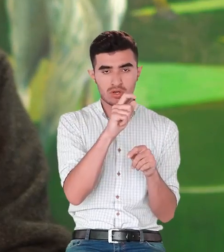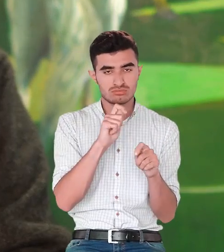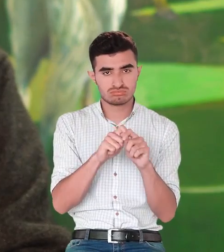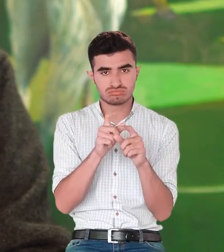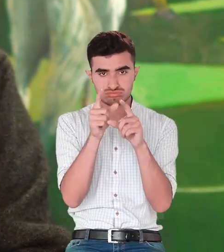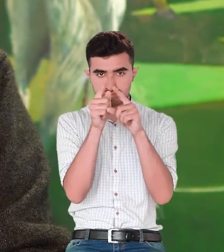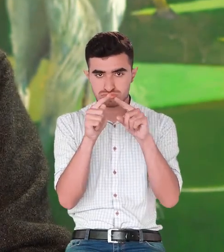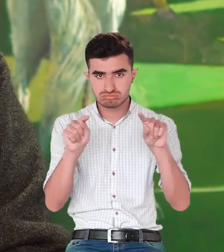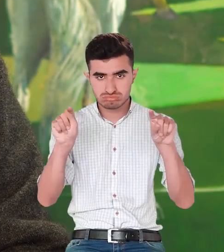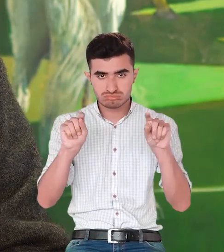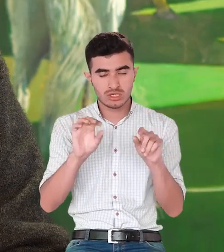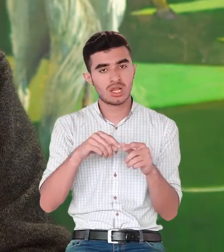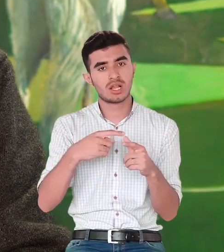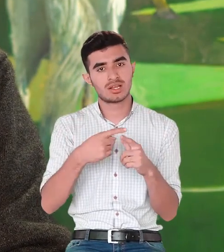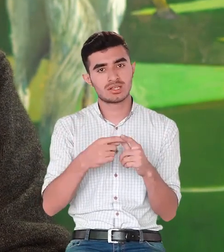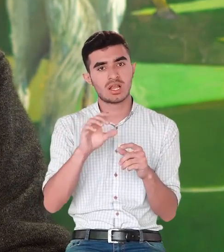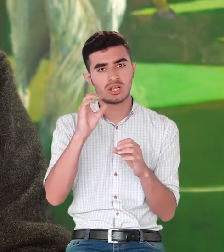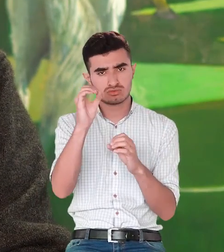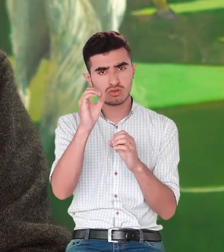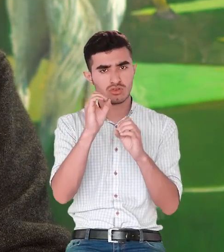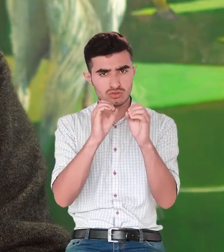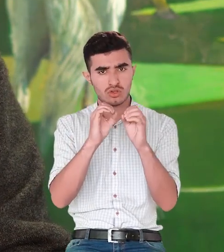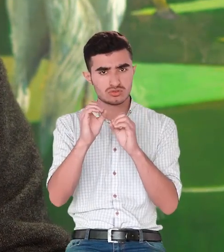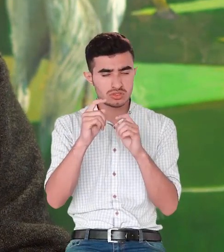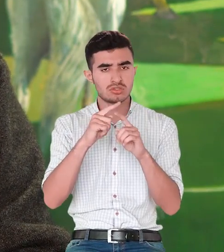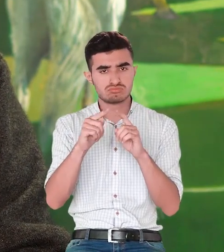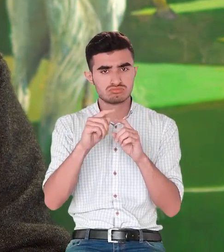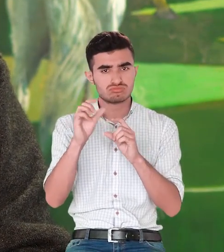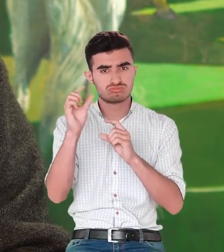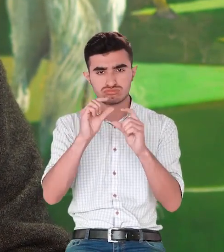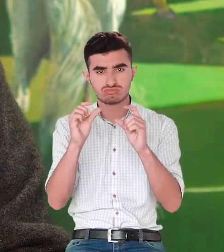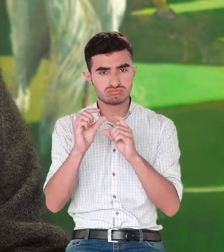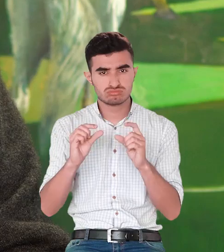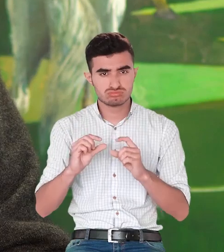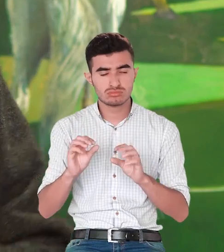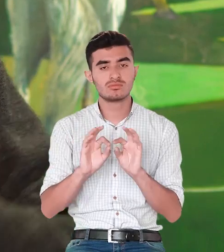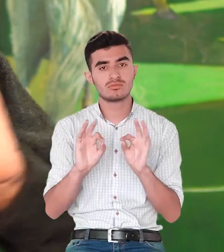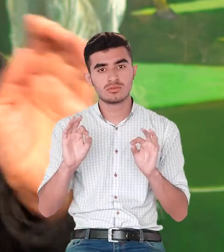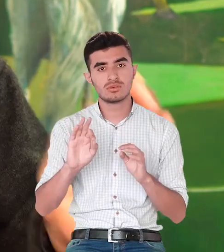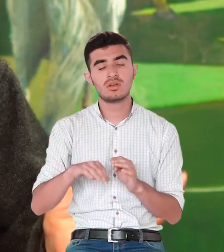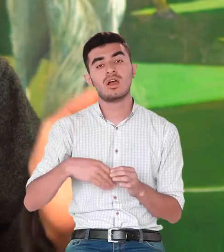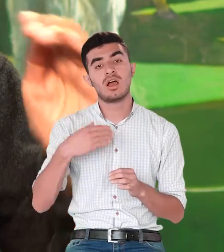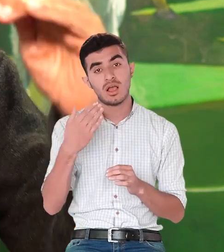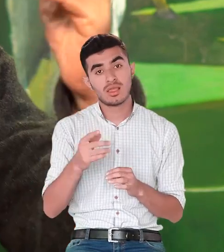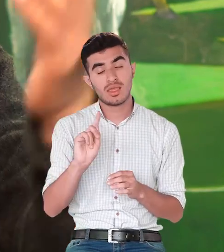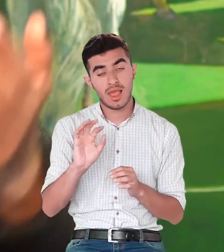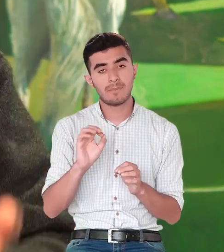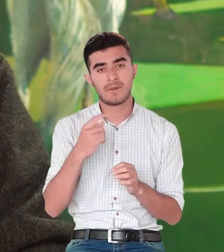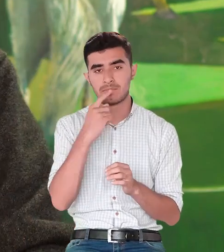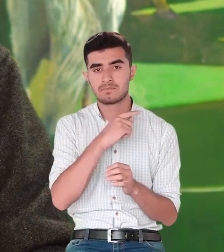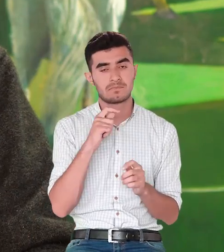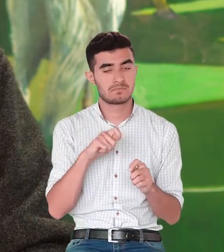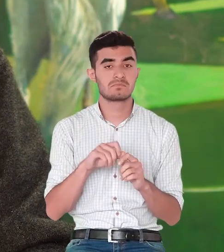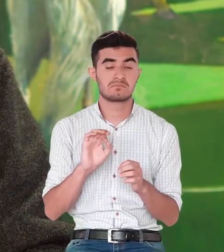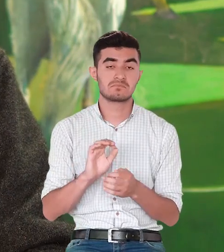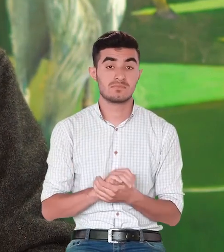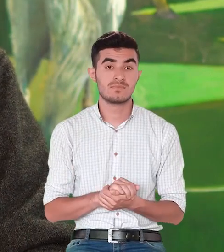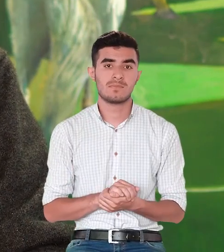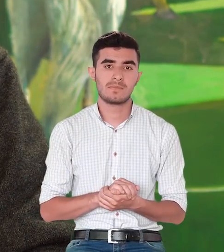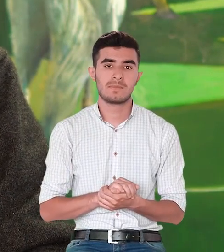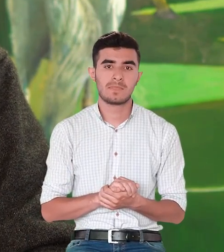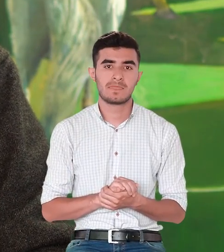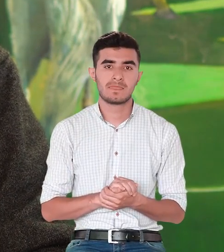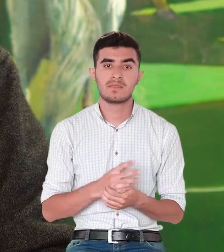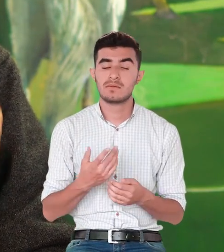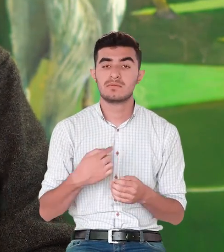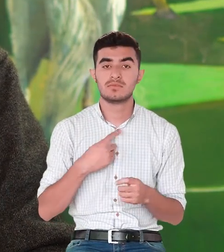کا لپ ہے, یہ ادھر کا, اور پھر اس پہ یہ سرکل ہے, پھر یہ سرکل ہے, پھر یہ ہے, پھر یہ ساری چیزیں ہیں.